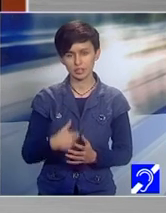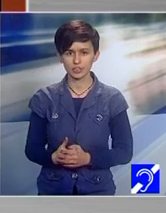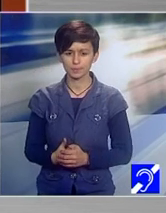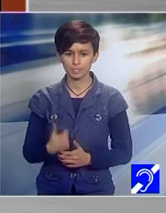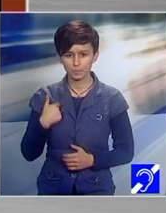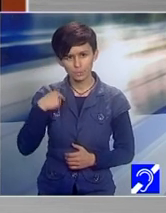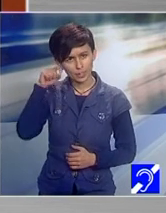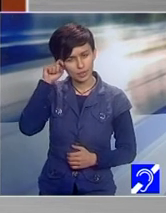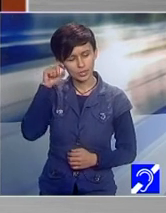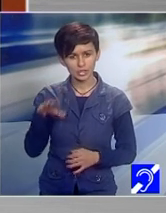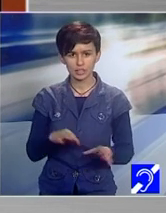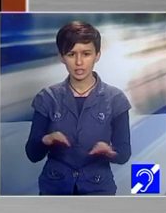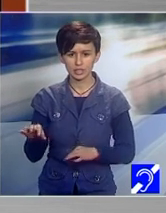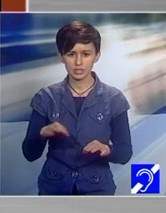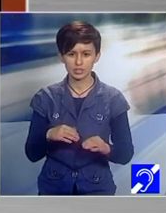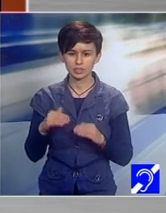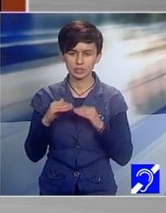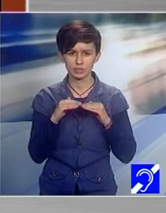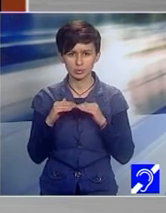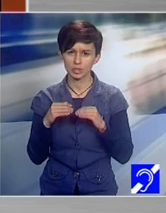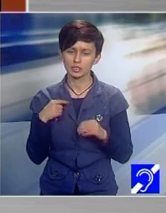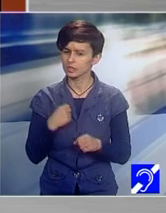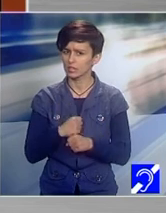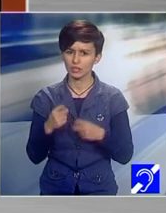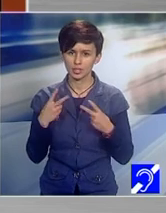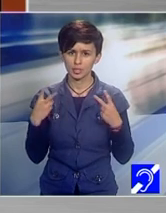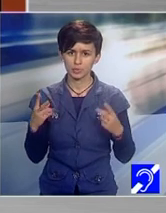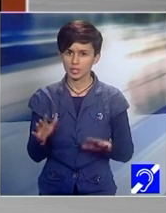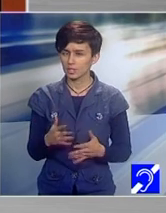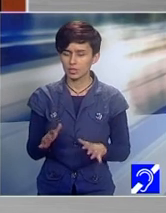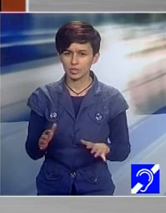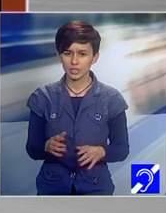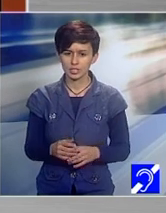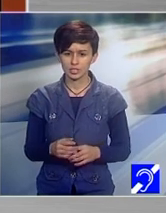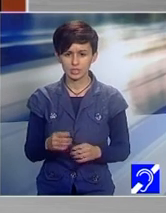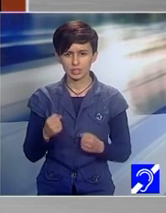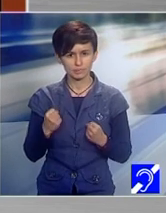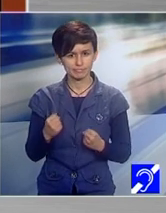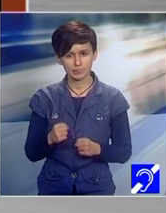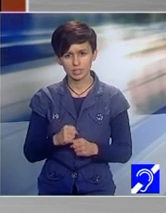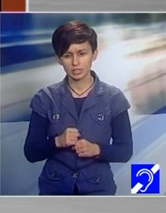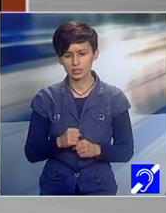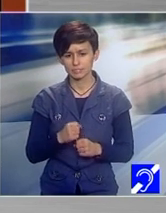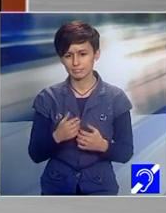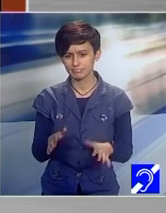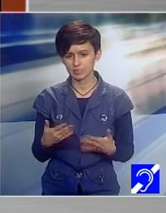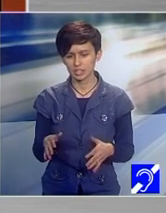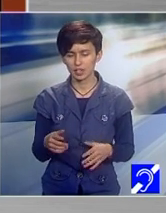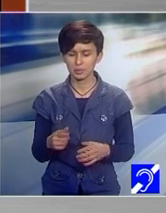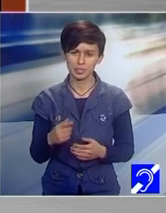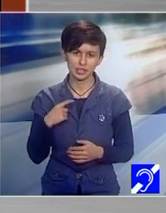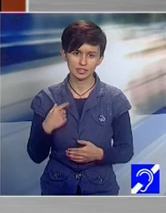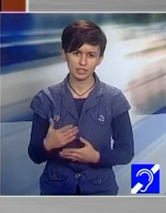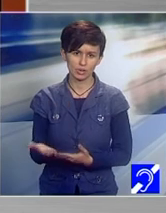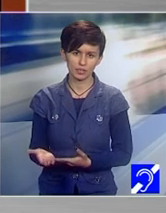vedere, alegerile într-o democrație sunt esențiale, oricât de derizorie ni s-ar părea oferta, oricât de neatractive